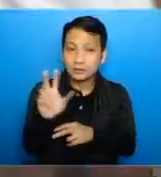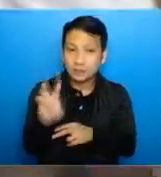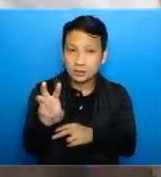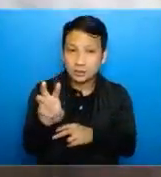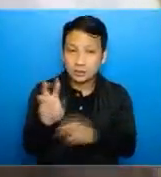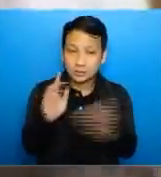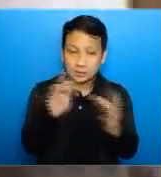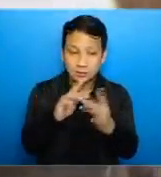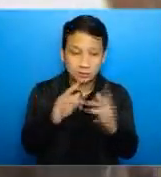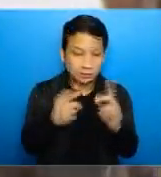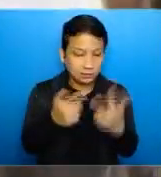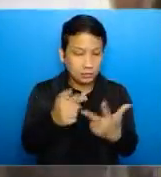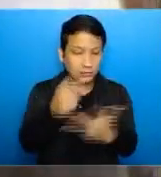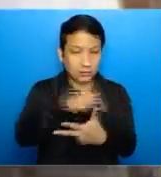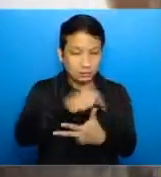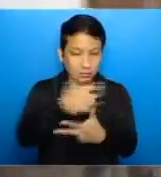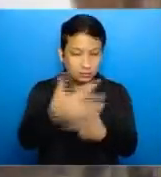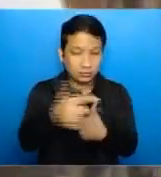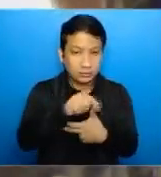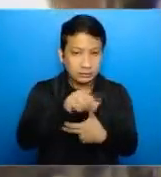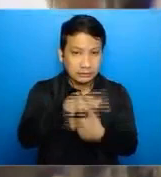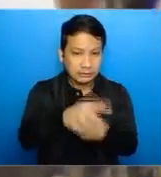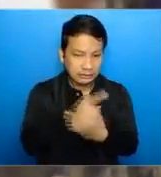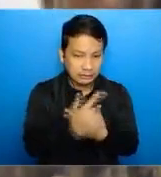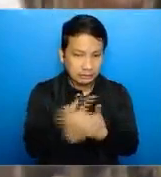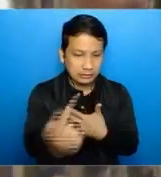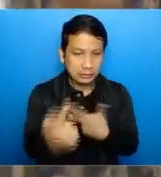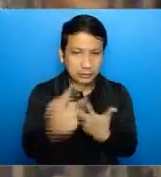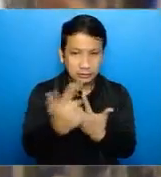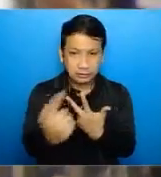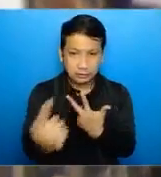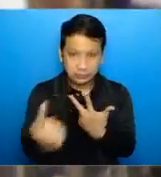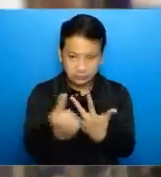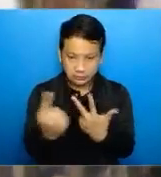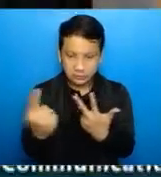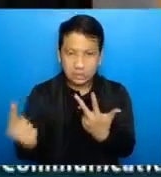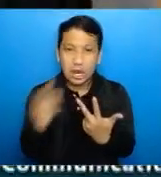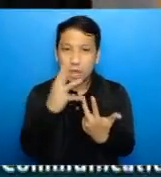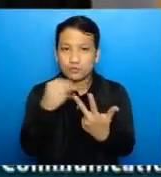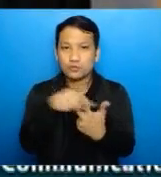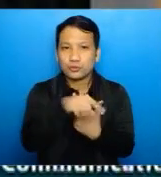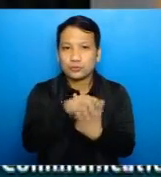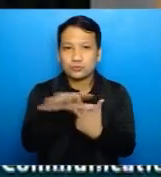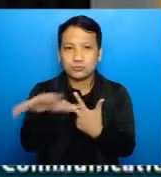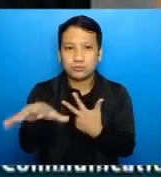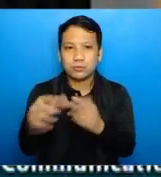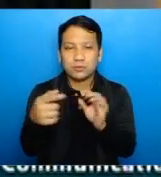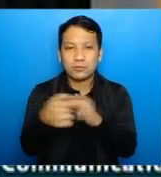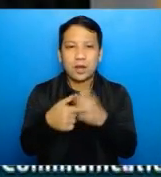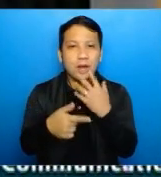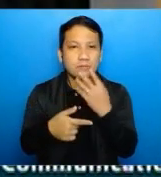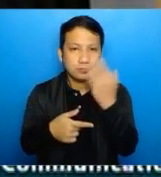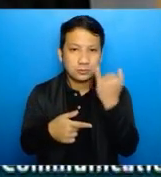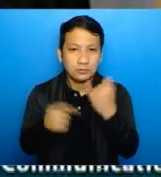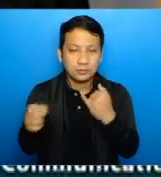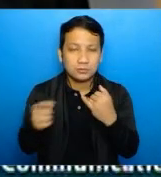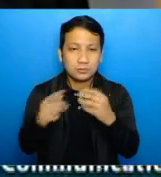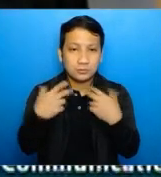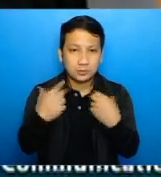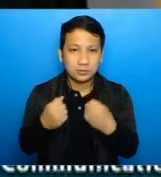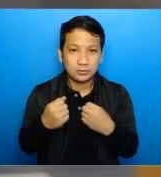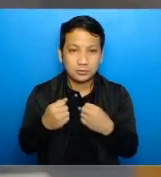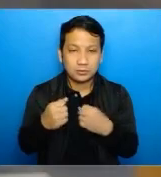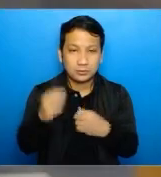tatlo sa 11 local case ng Delta variant ng COVID-19 sa Pilipinas. Ayon kay Health Undersecretary Maria